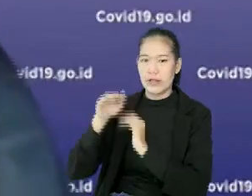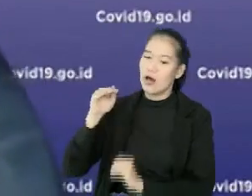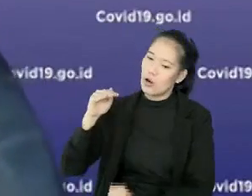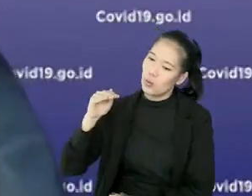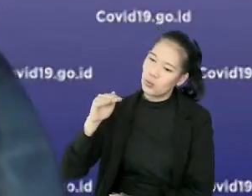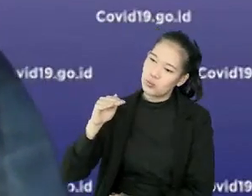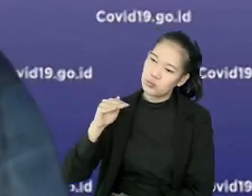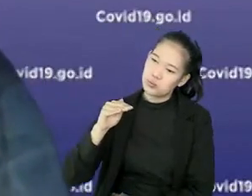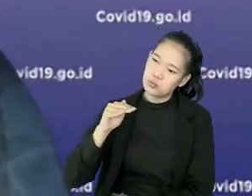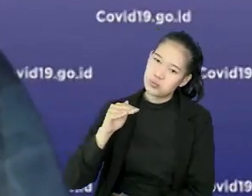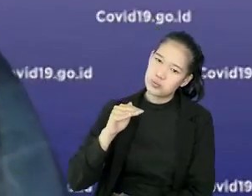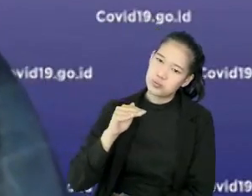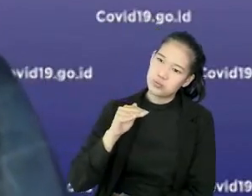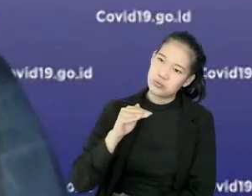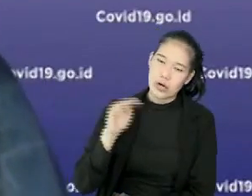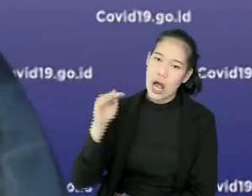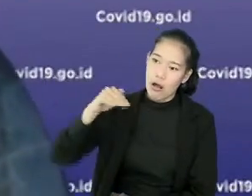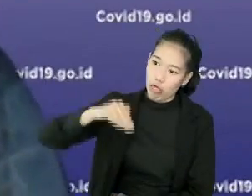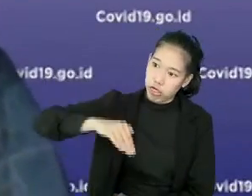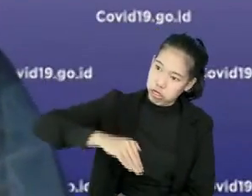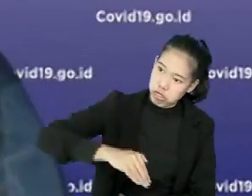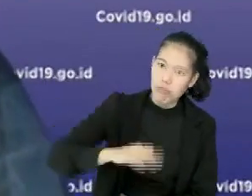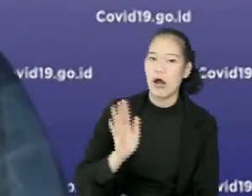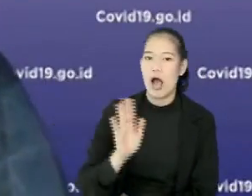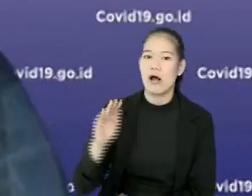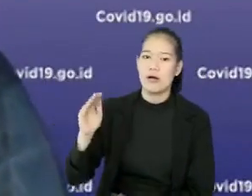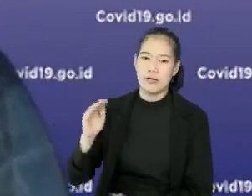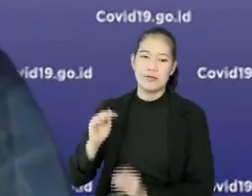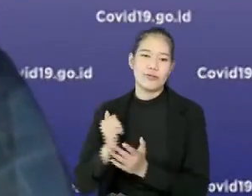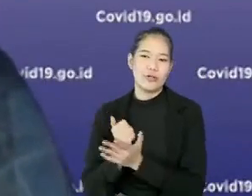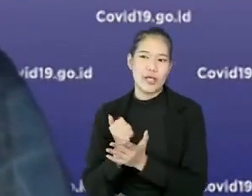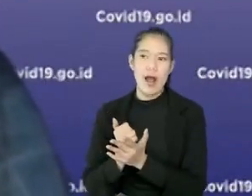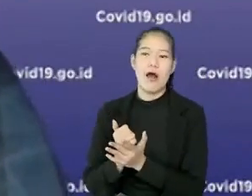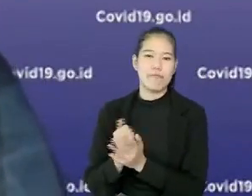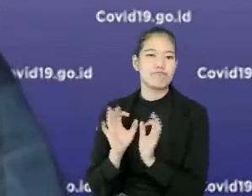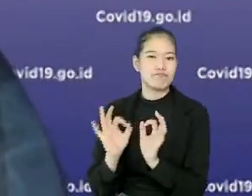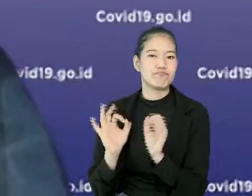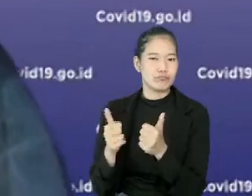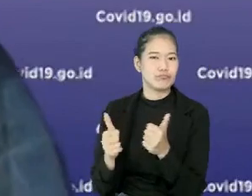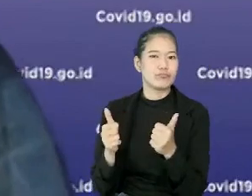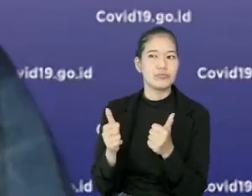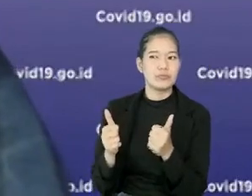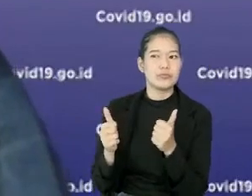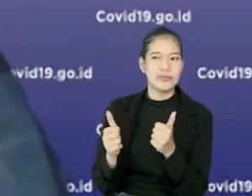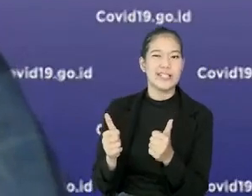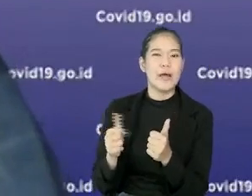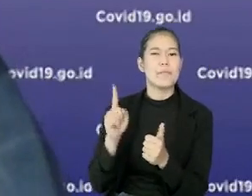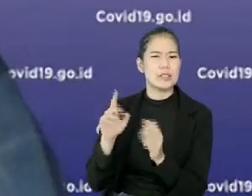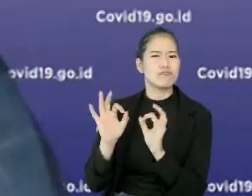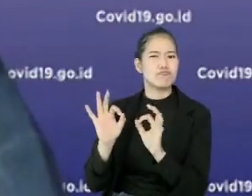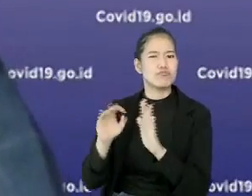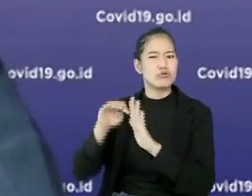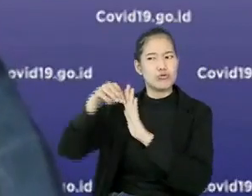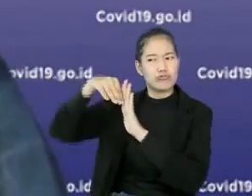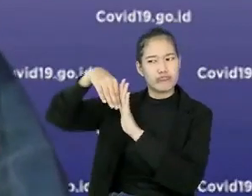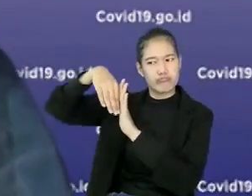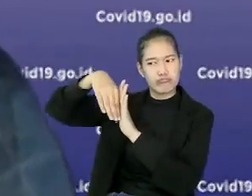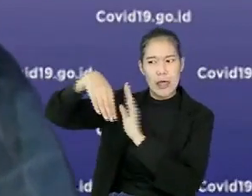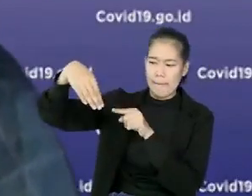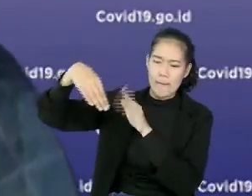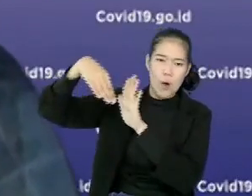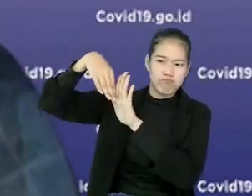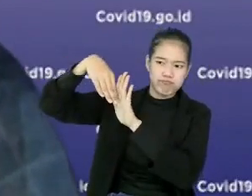laju gitu ya ini masih cukup relatif stabil tidak stagnan lurus nggak sebenarnya ini kita lihat masih masih dengan cukup baik Turun ke bawah